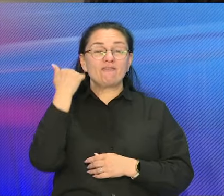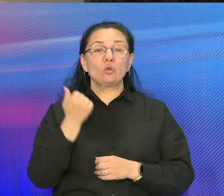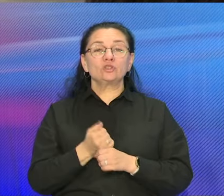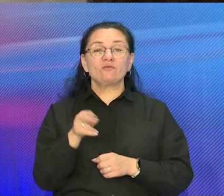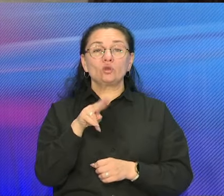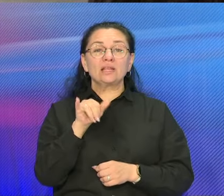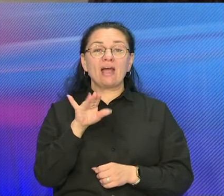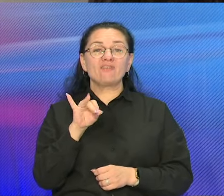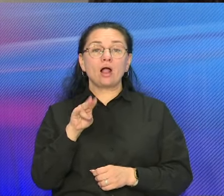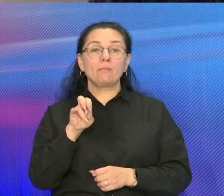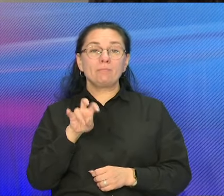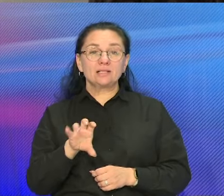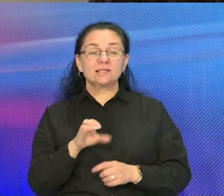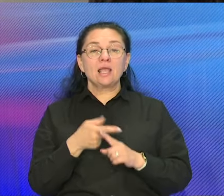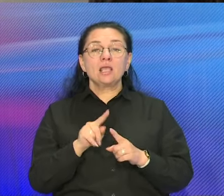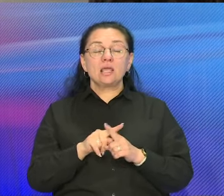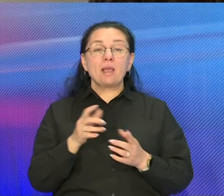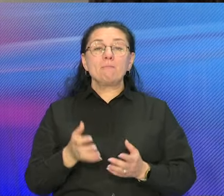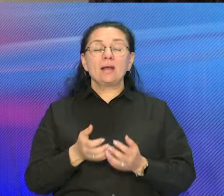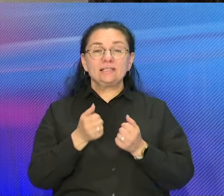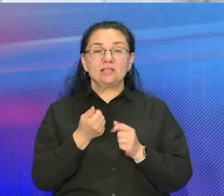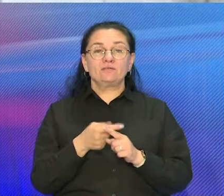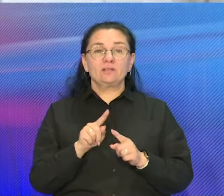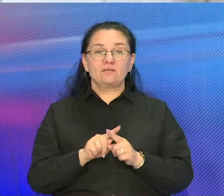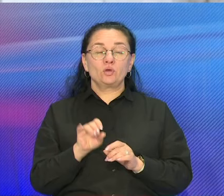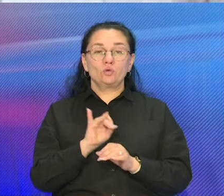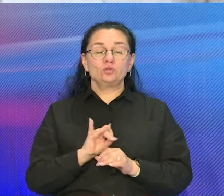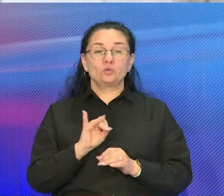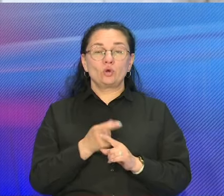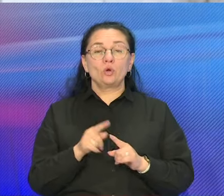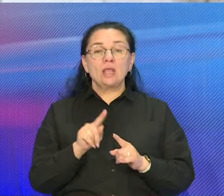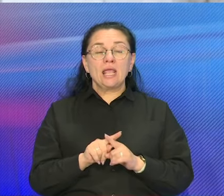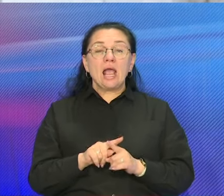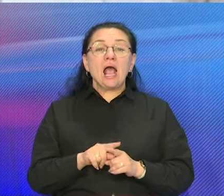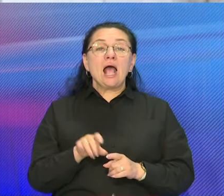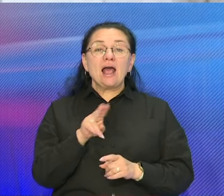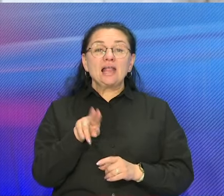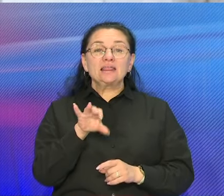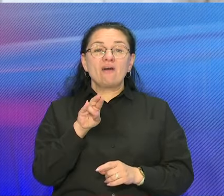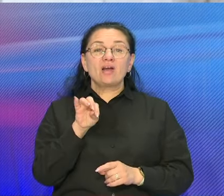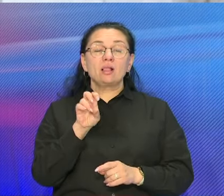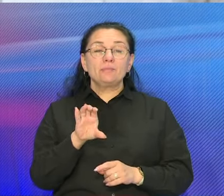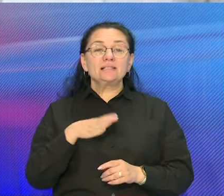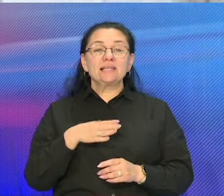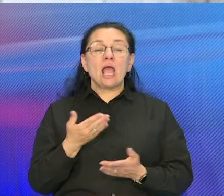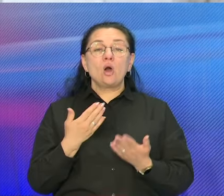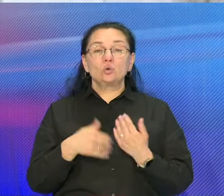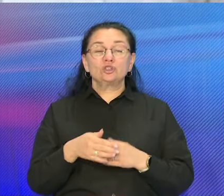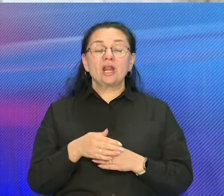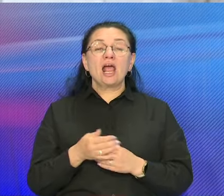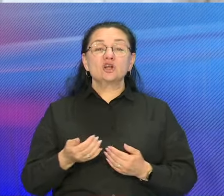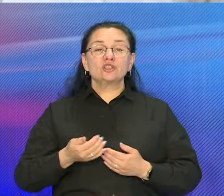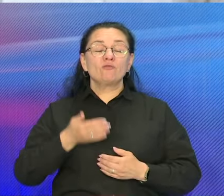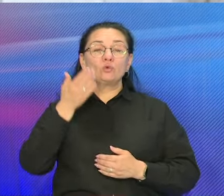АЛЕЗ РАДІМАЙ СУВЯЗЬ ПАТРЫМЛІВАЯ ТРЫВАЛЮ У ДАУГАТОСА ДЕЯ ЖЮУ ПРАЦУЮЮ БЕЛАРУССКАЯ